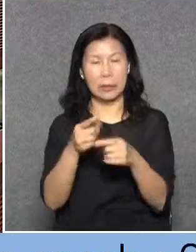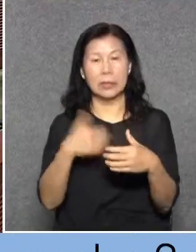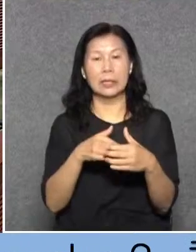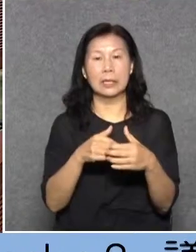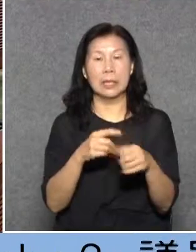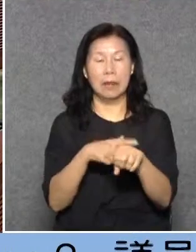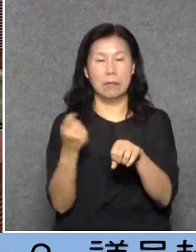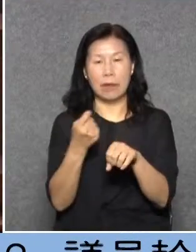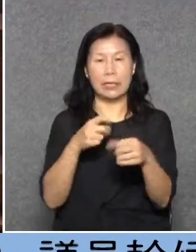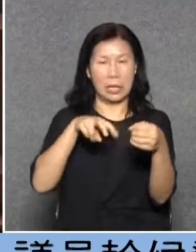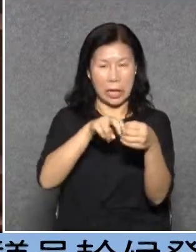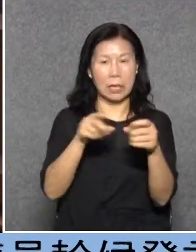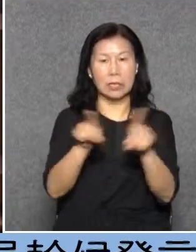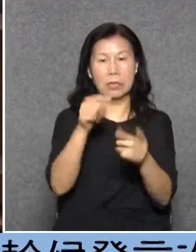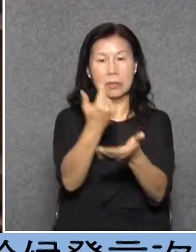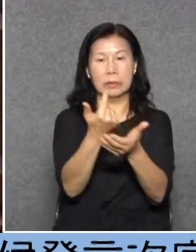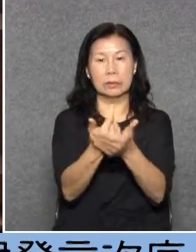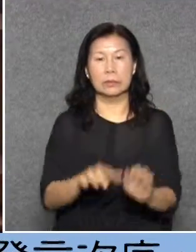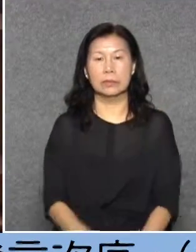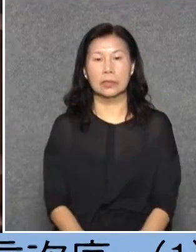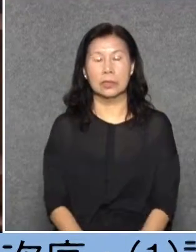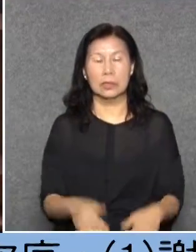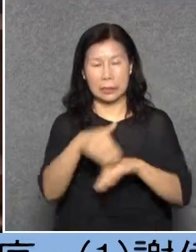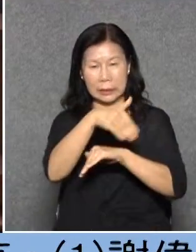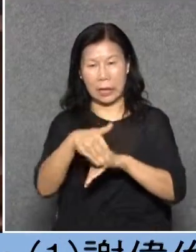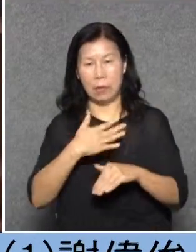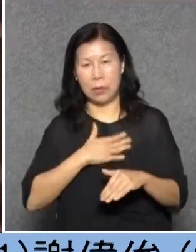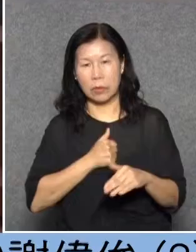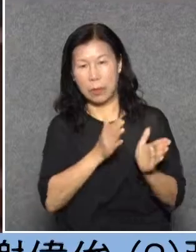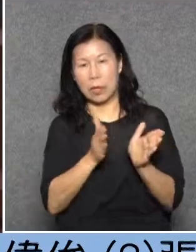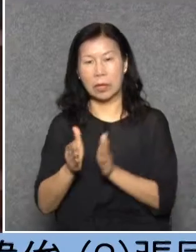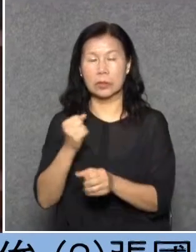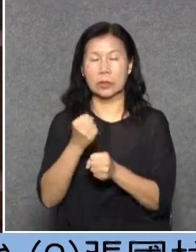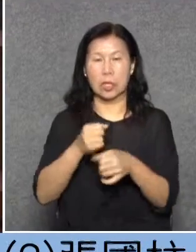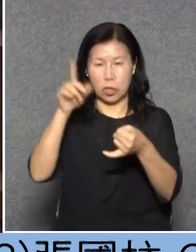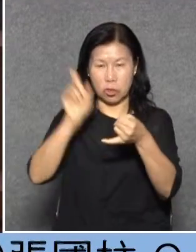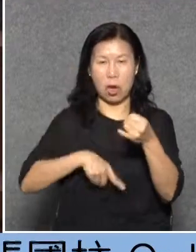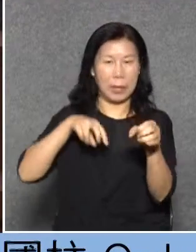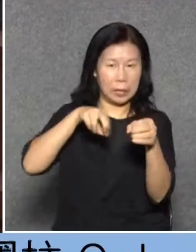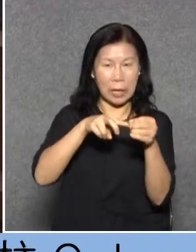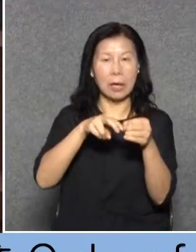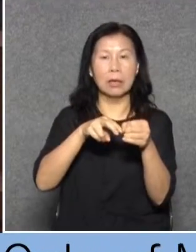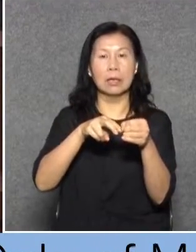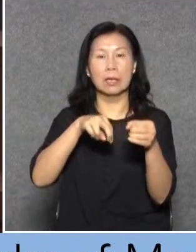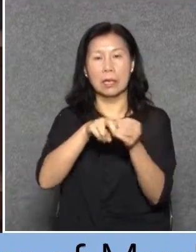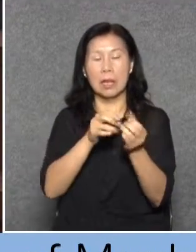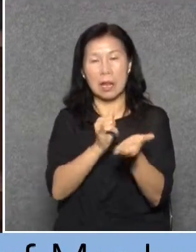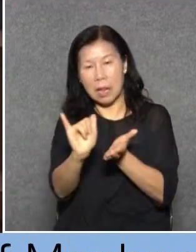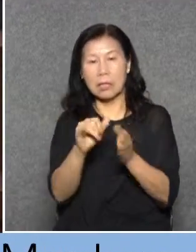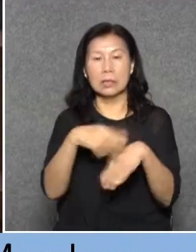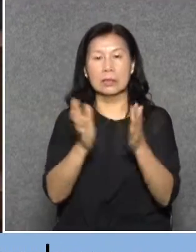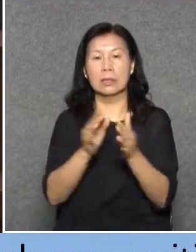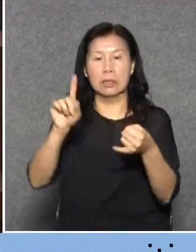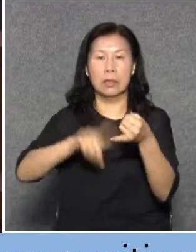門一腳是最重要的，無論你組織幾好呢，點樣花口呢，去到臨門一腳呢，踏 Q 呢，就係即係功敗